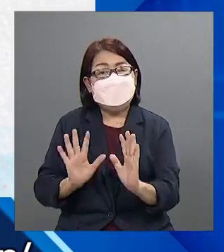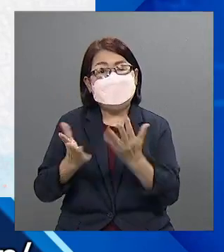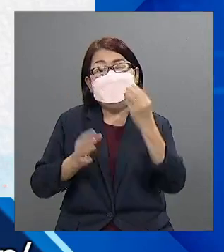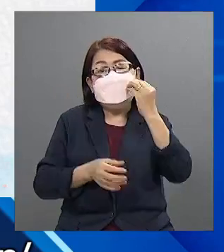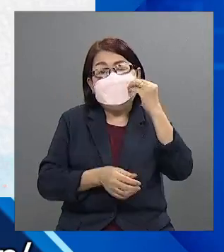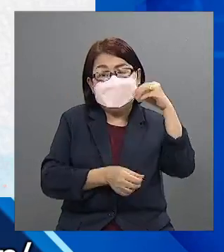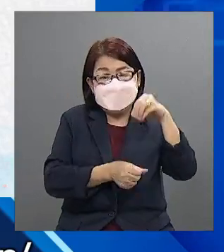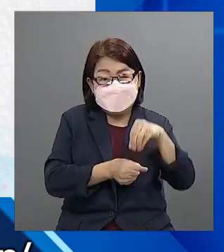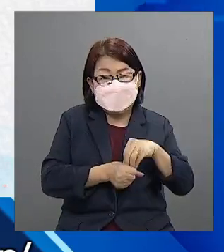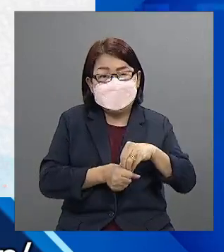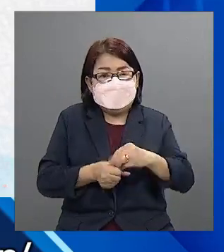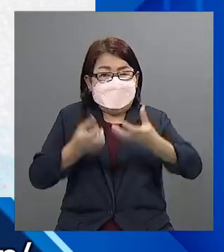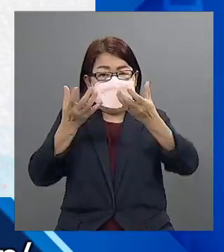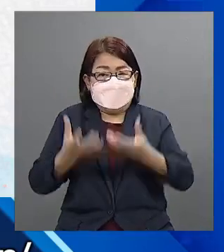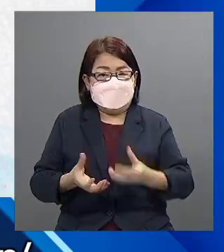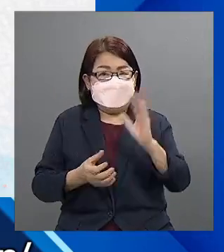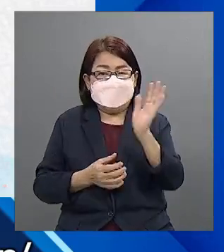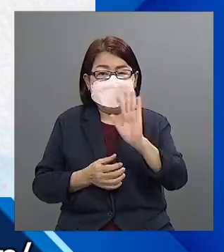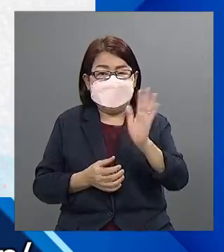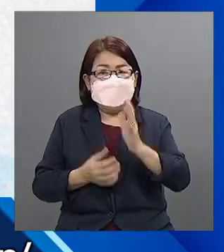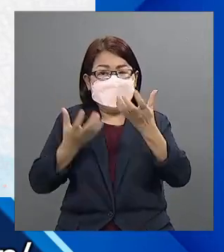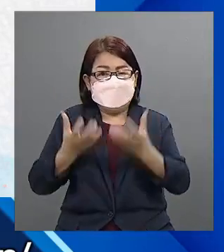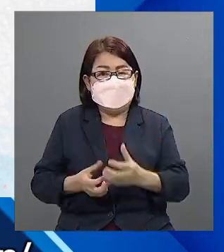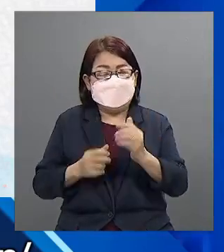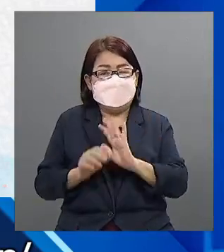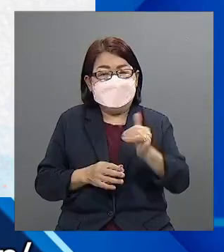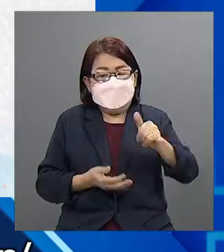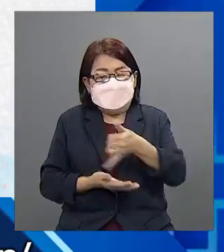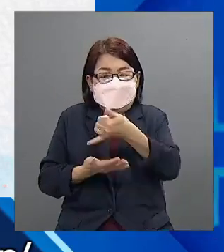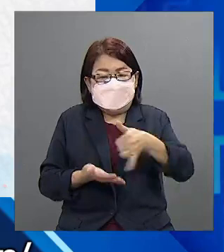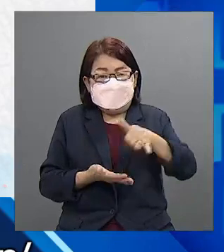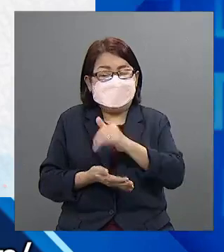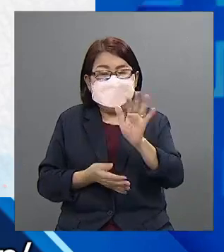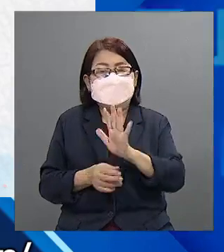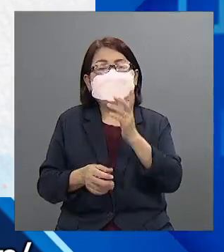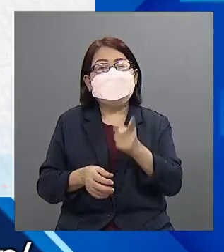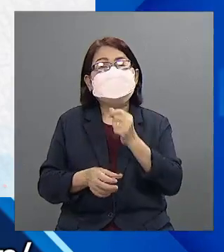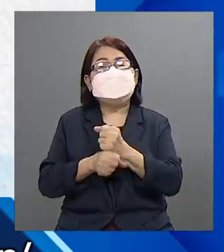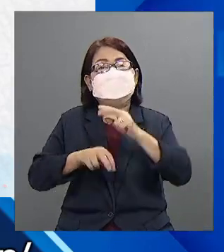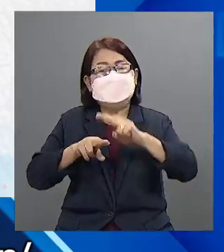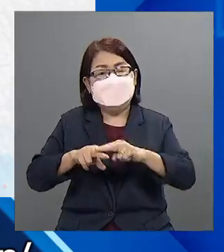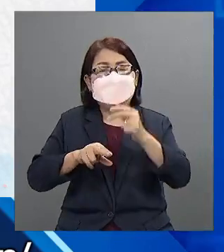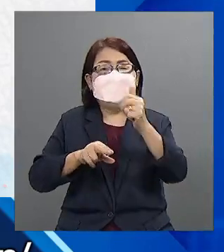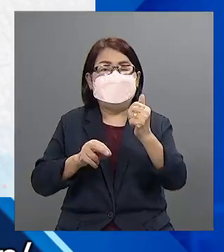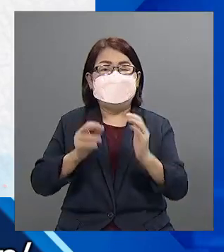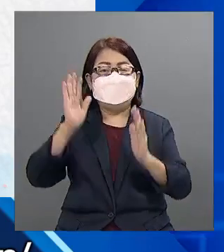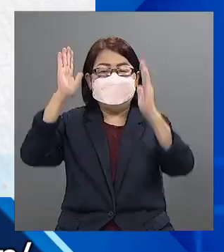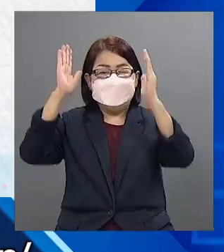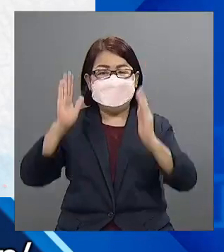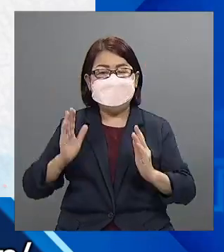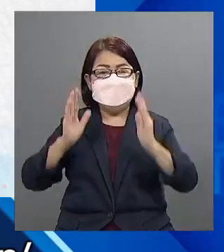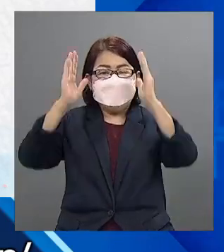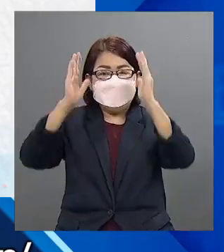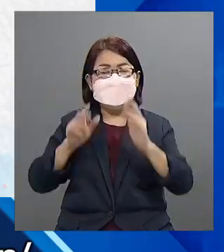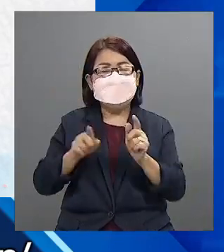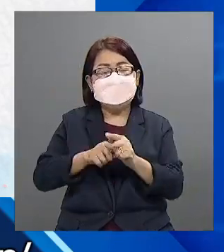ที่เป็นคำว่าแอโรบิกแต่ว่าจะเป็นการขยับต่อเนื่องเพื่อให้เหมือนกับกล้ามเนื้อเริ่มฝึกทำงานนะ